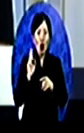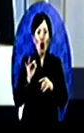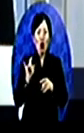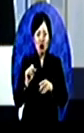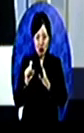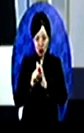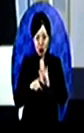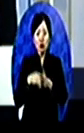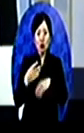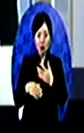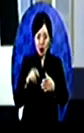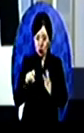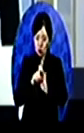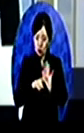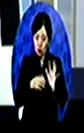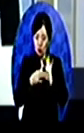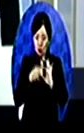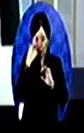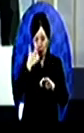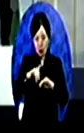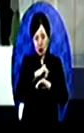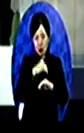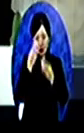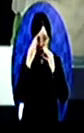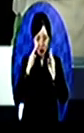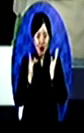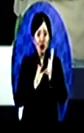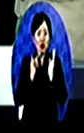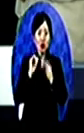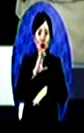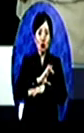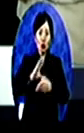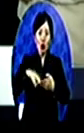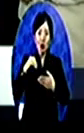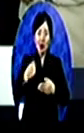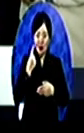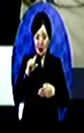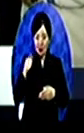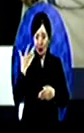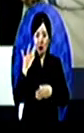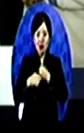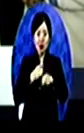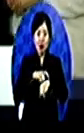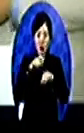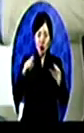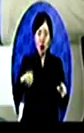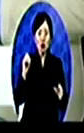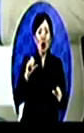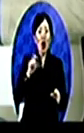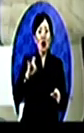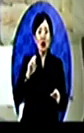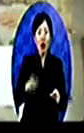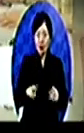хэрэгжүүлж байгаа. Энэ хөтөлбөрийн хүрээнд Монгол улсын шинжилхүүхэн технологийн сургуулийн оюутнууд 1.5 жилийн хугацаанд ерөнхий эрдэмийн болон Япоо хэлний хичээл